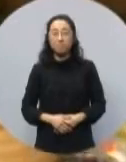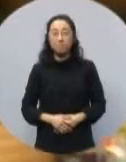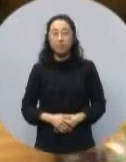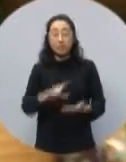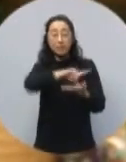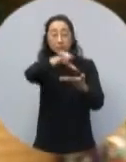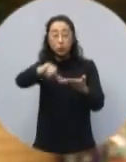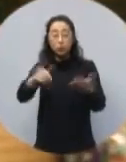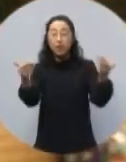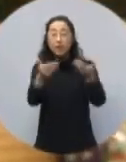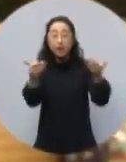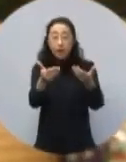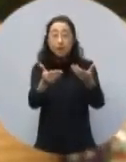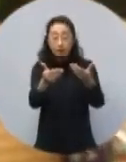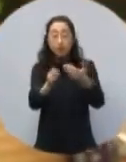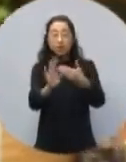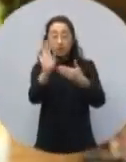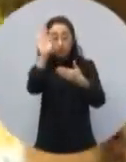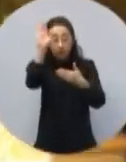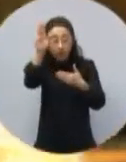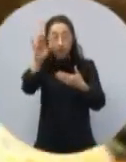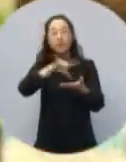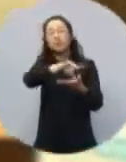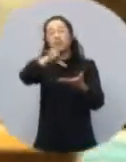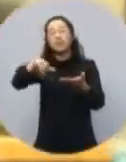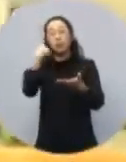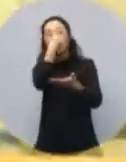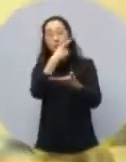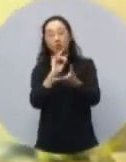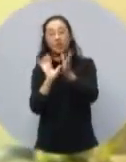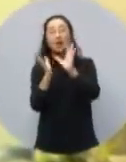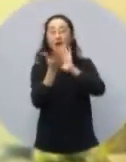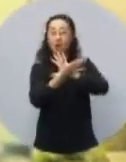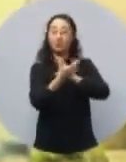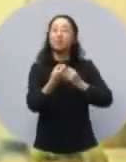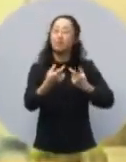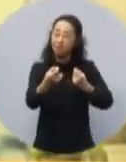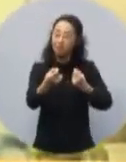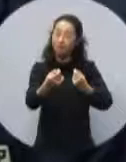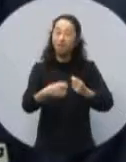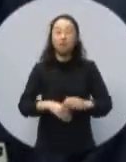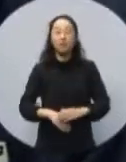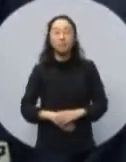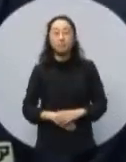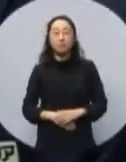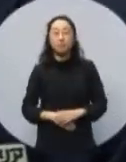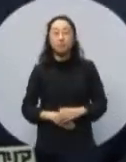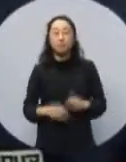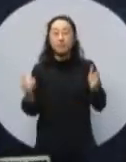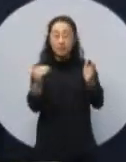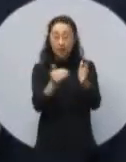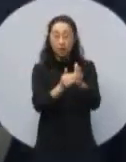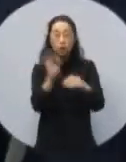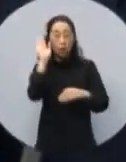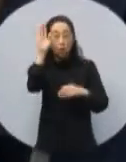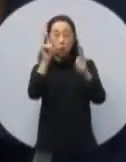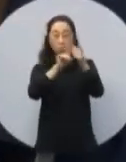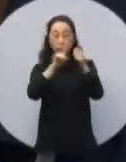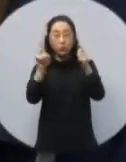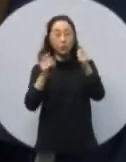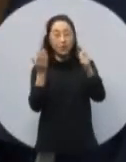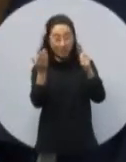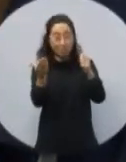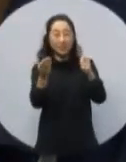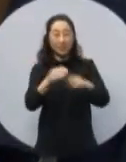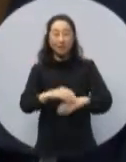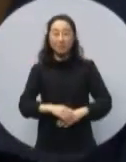地元で働くうちに、だんだんと地域の顔になっていくんですね。最後に今後の目標を聞いてみ